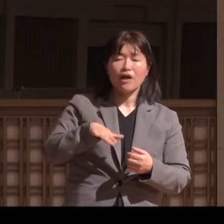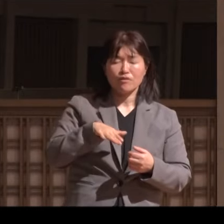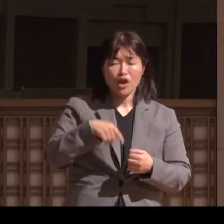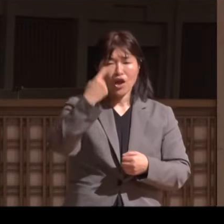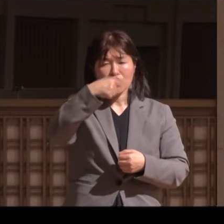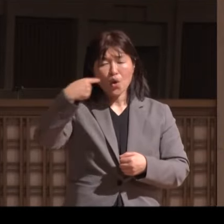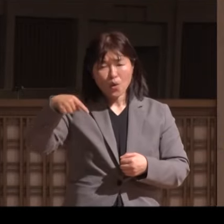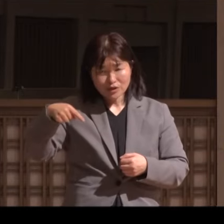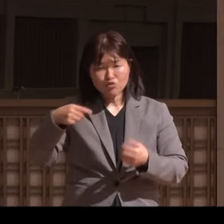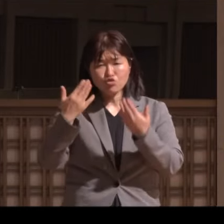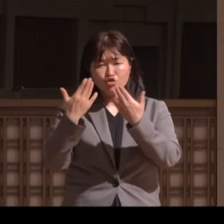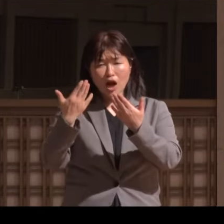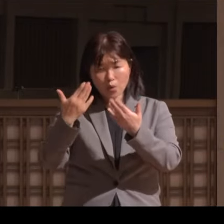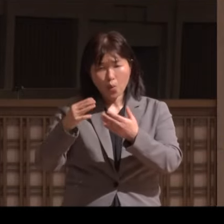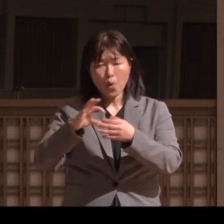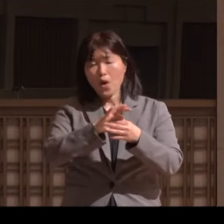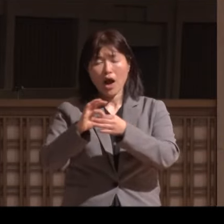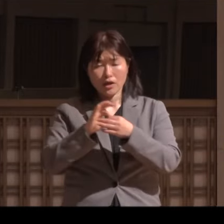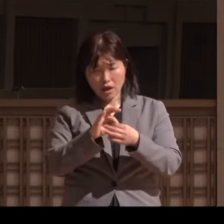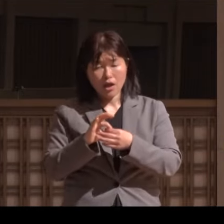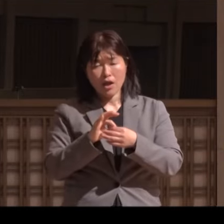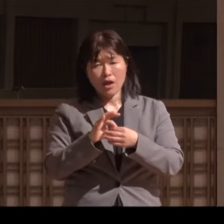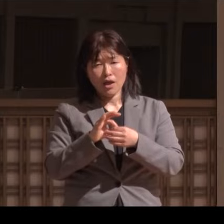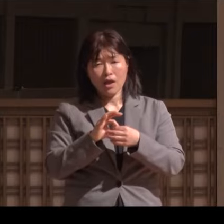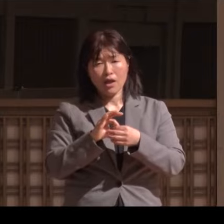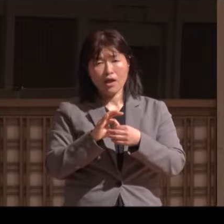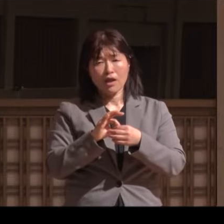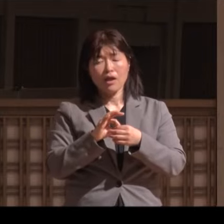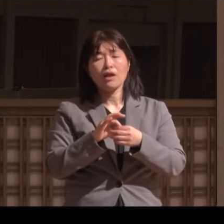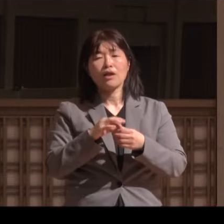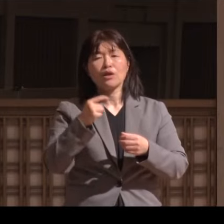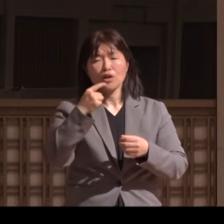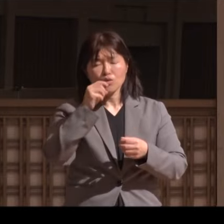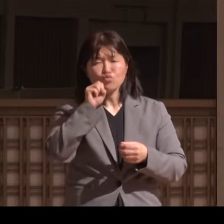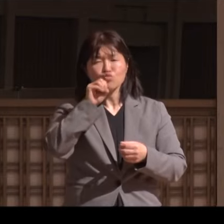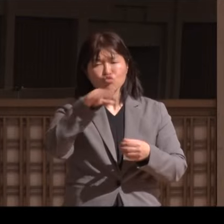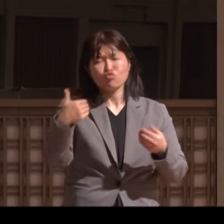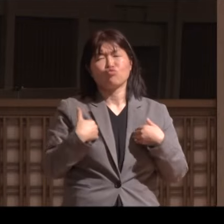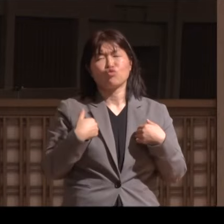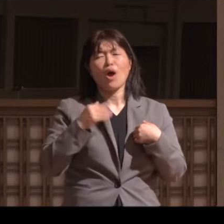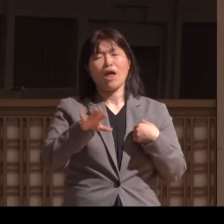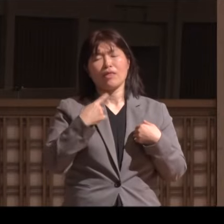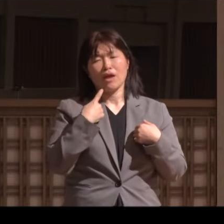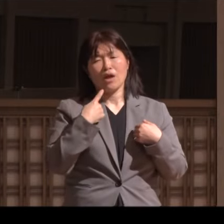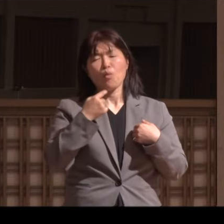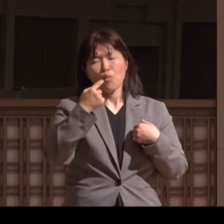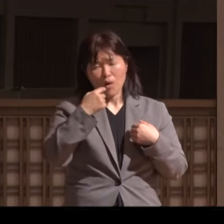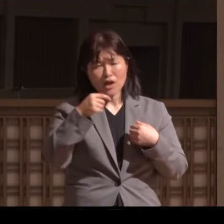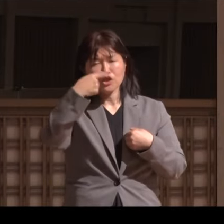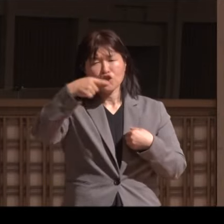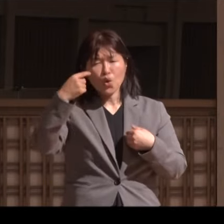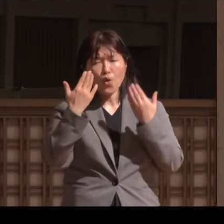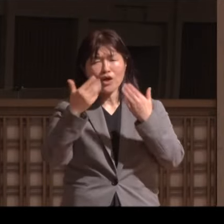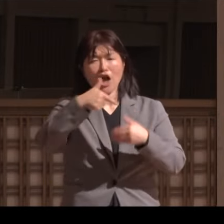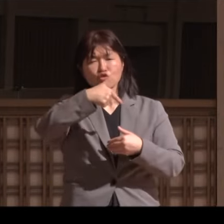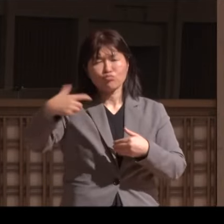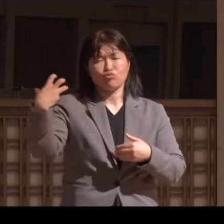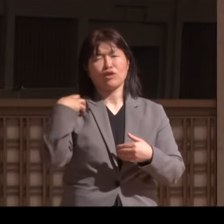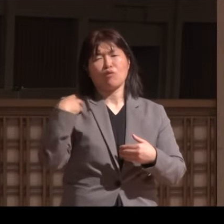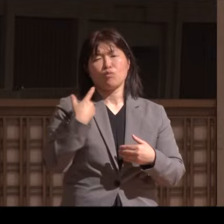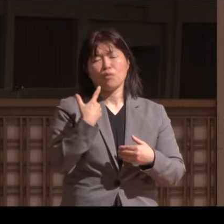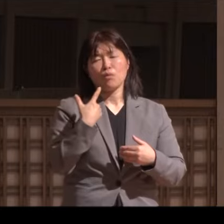教育とか学校との絡みについてえ言わないといけなかったんですけど私教育学部なのである程度やっており